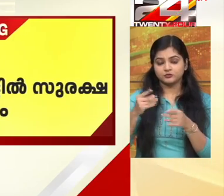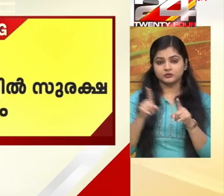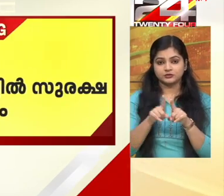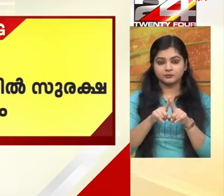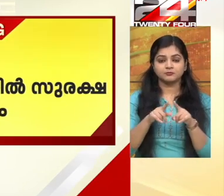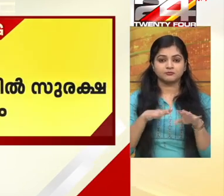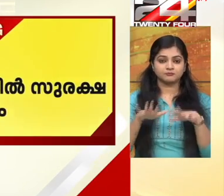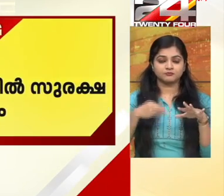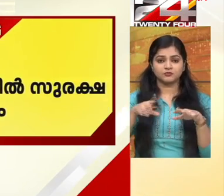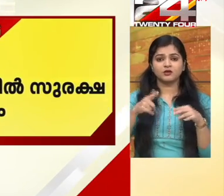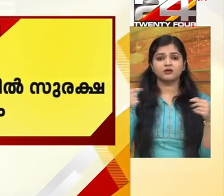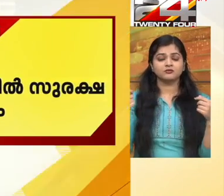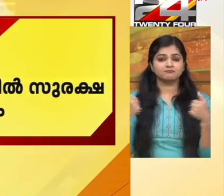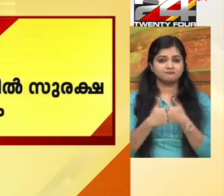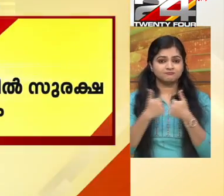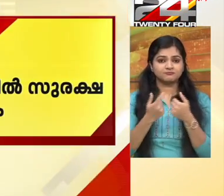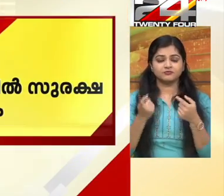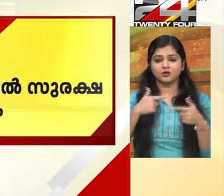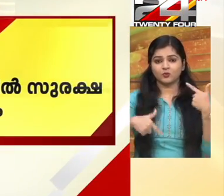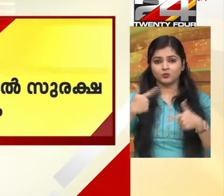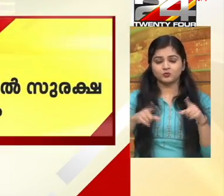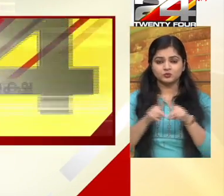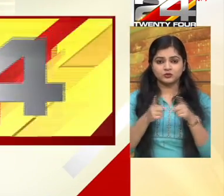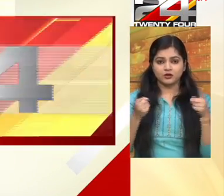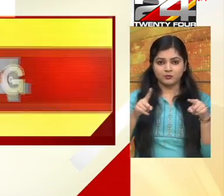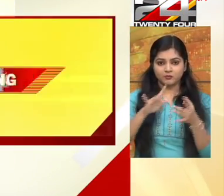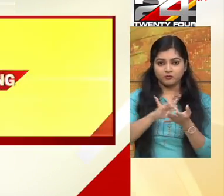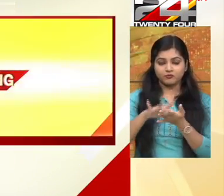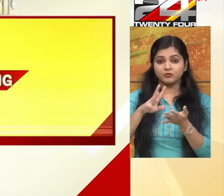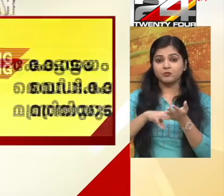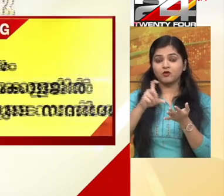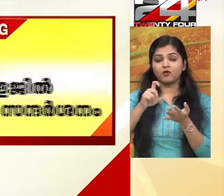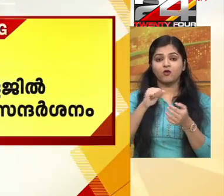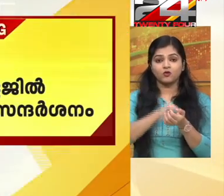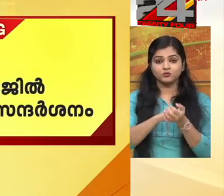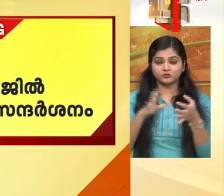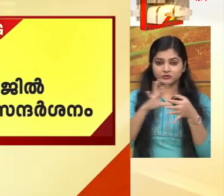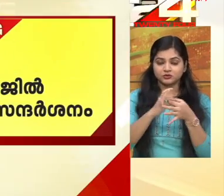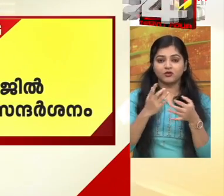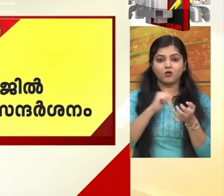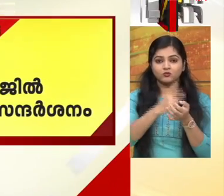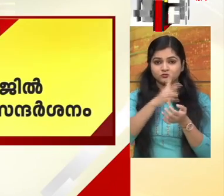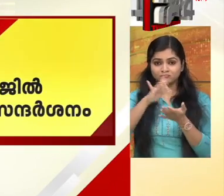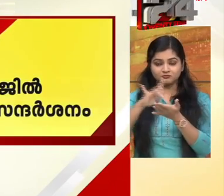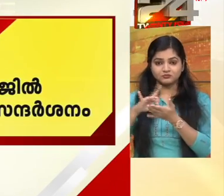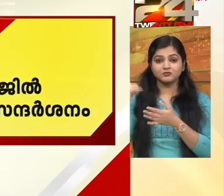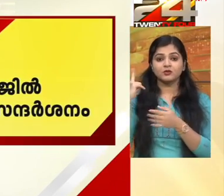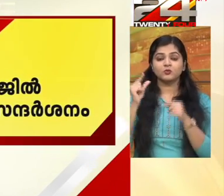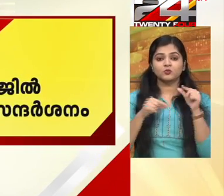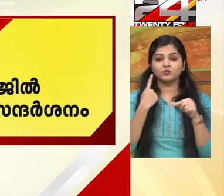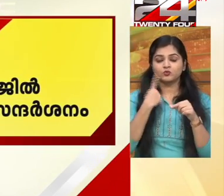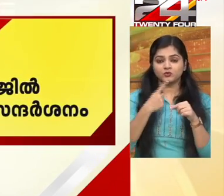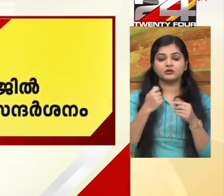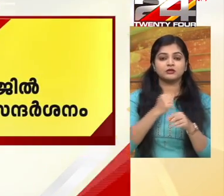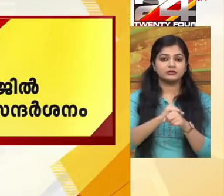ഉണ്ടാകുന്നത് ശ്രദ്ധയിൽപ്പെട്ടപ്പോഴാണ് മെഡിക്കൽ കോളേജുകളുമായി ബന്ധപ്പെട്ടും ആശുപത്രികളുമായി ബന്ധപ്പെട്ട് അവർക്കൊരു ട്രെയിനിങ് ആവശ്യമെങ്കിൽ നൽകണം എന്നുള്ളത്